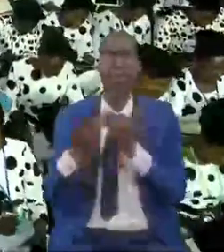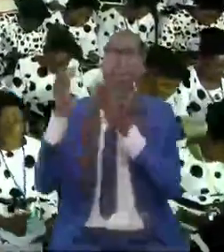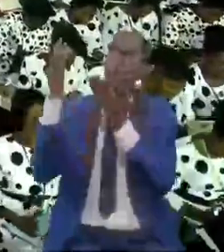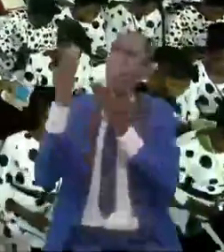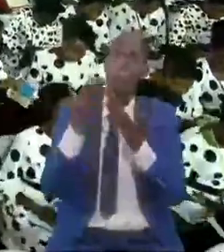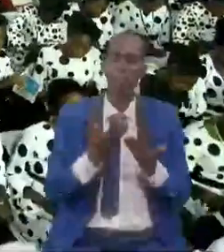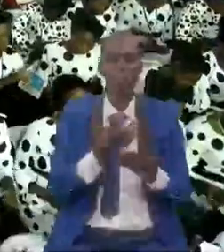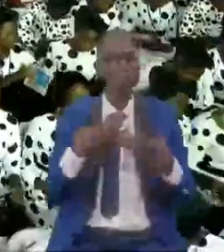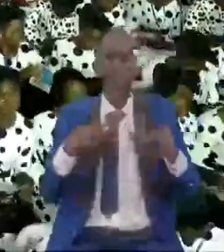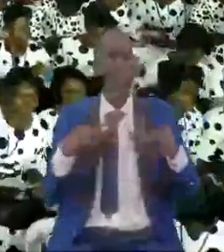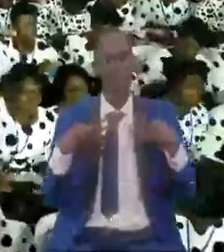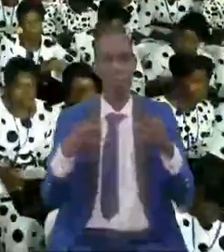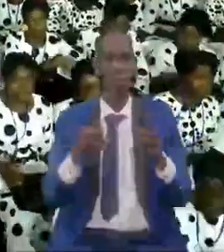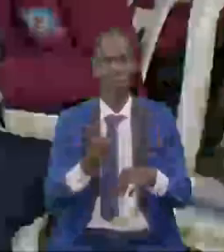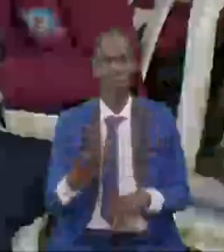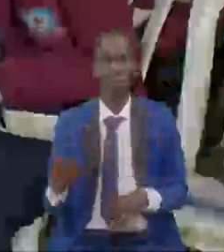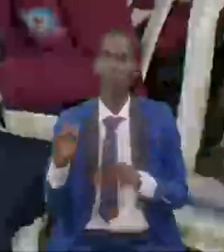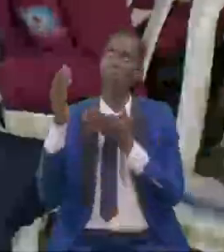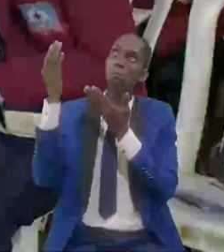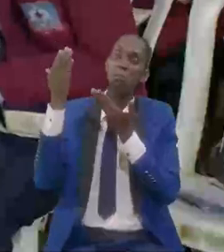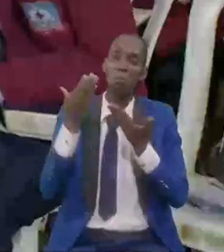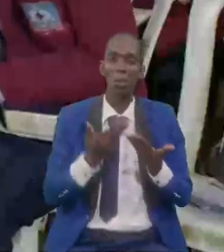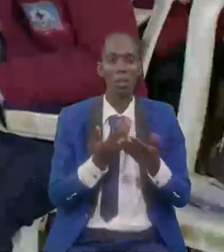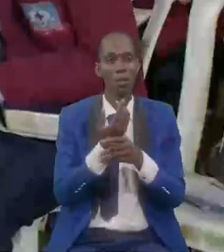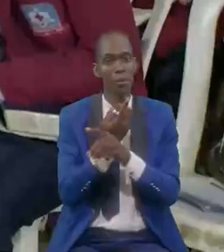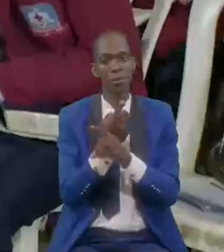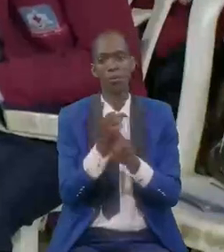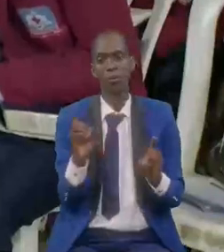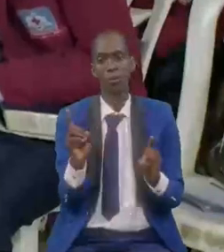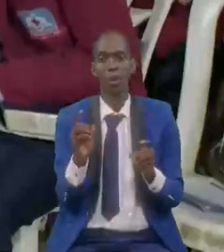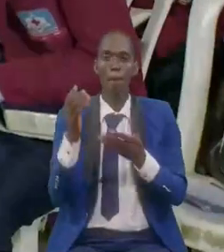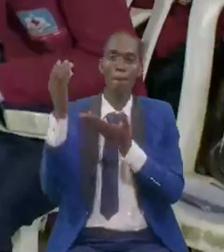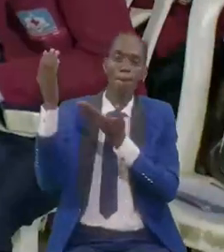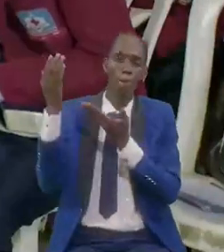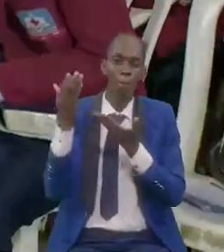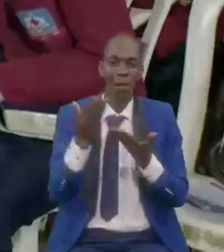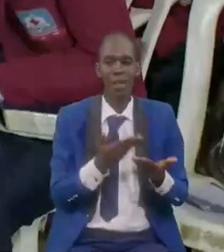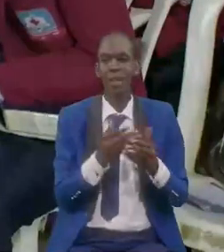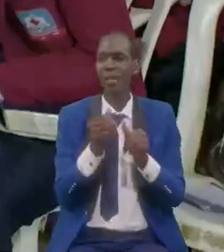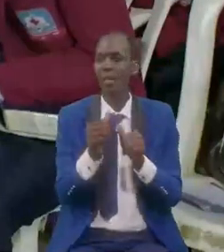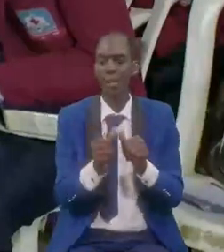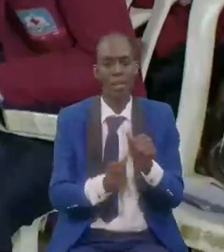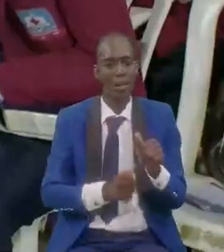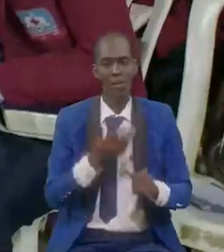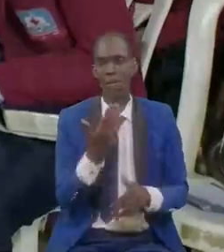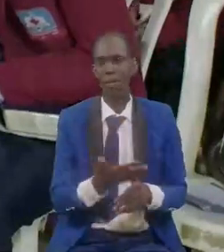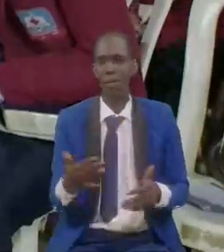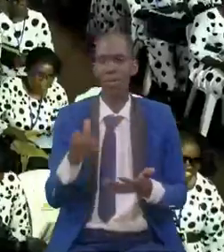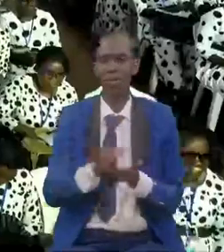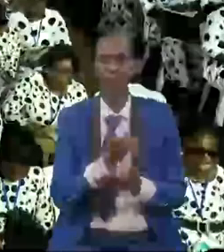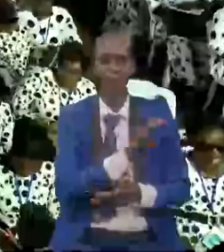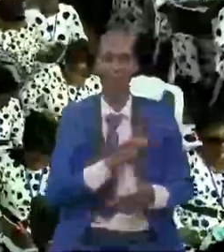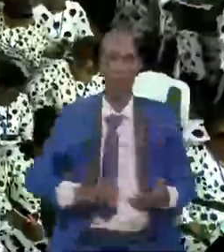source de guérison, source de délivrance, source de tout ce que